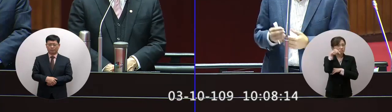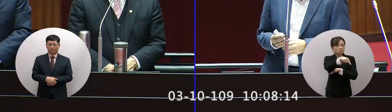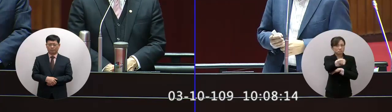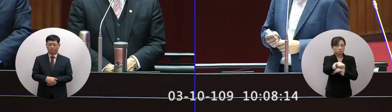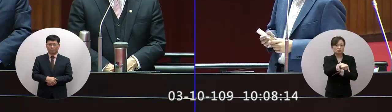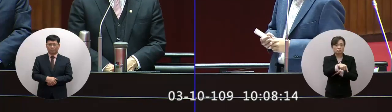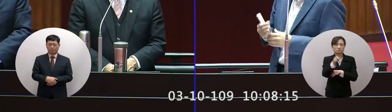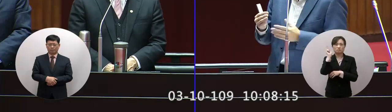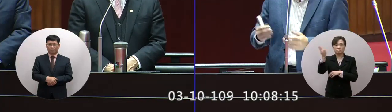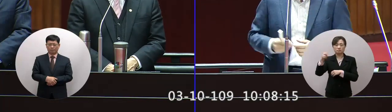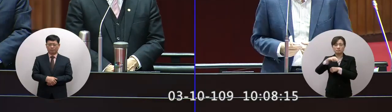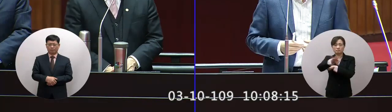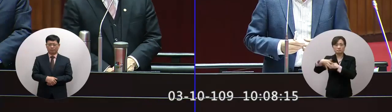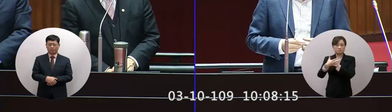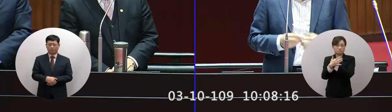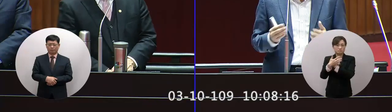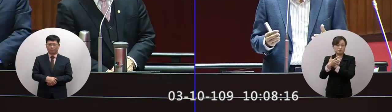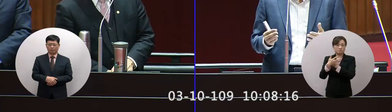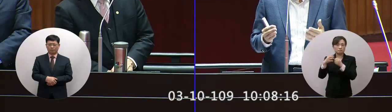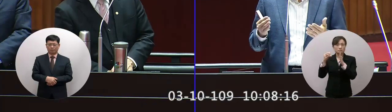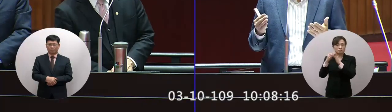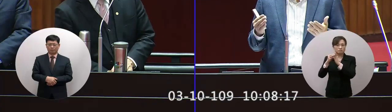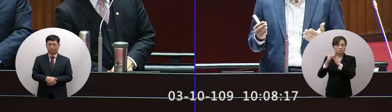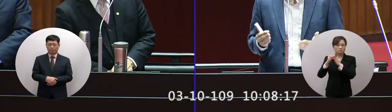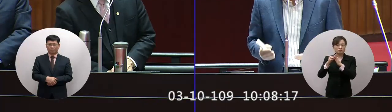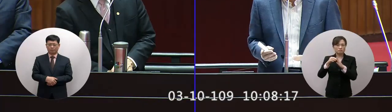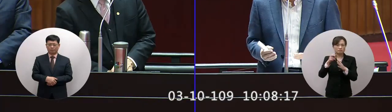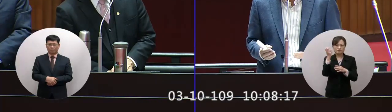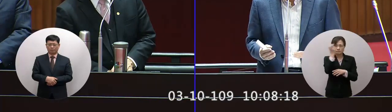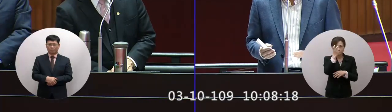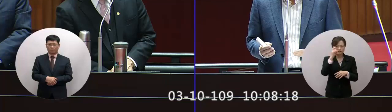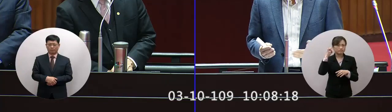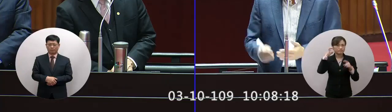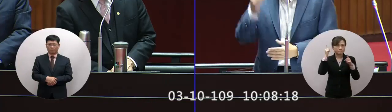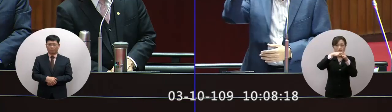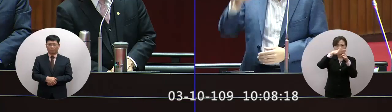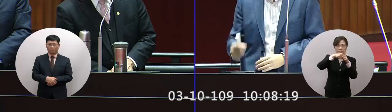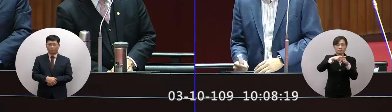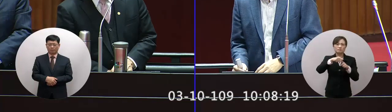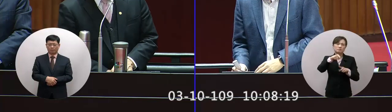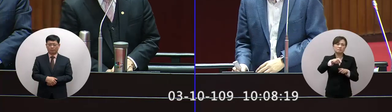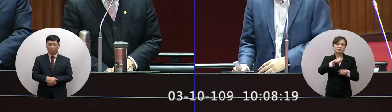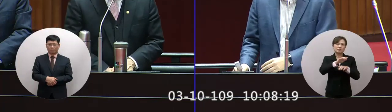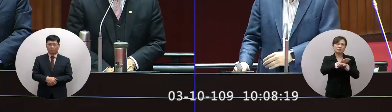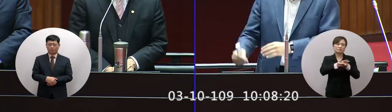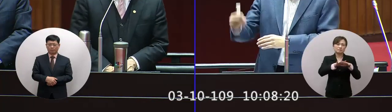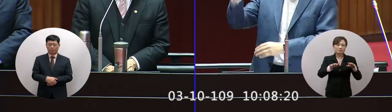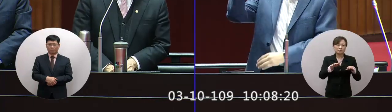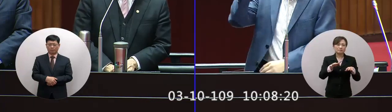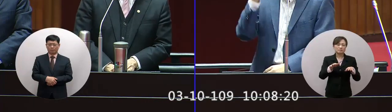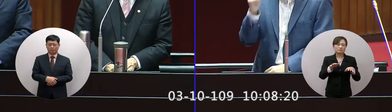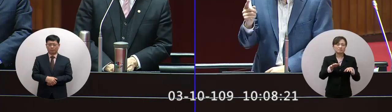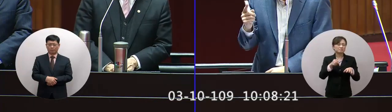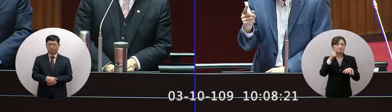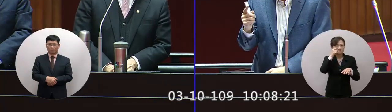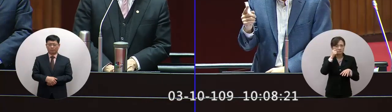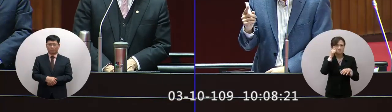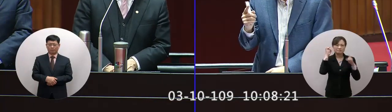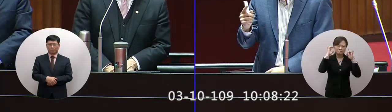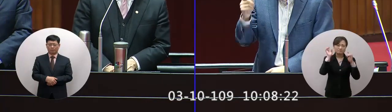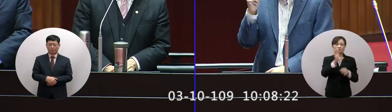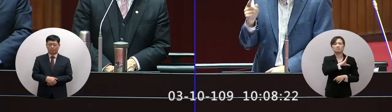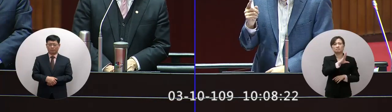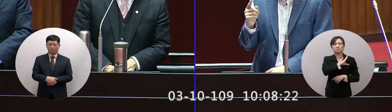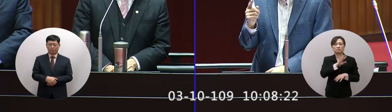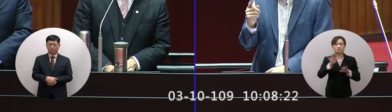它的噪音的标准自然很难达到安静嘛。可是现在遇到的问题是，很多的轨道工